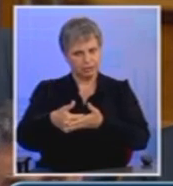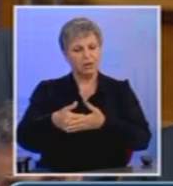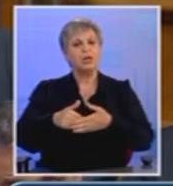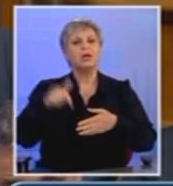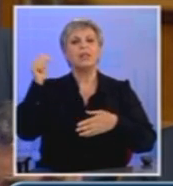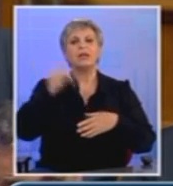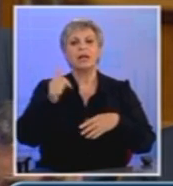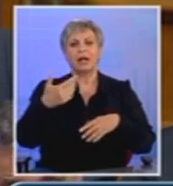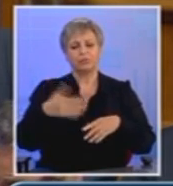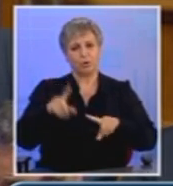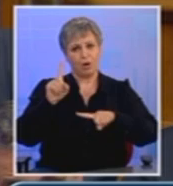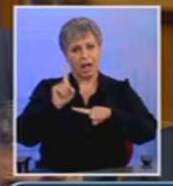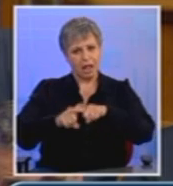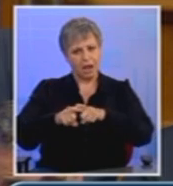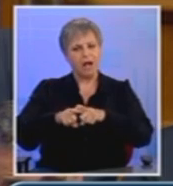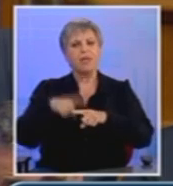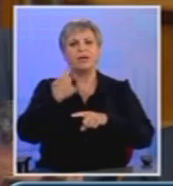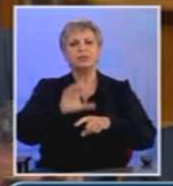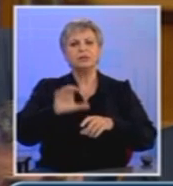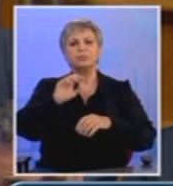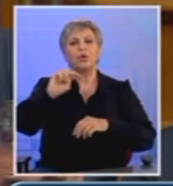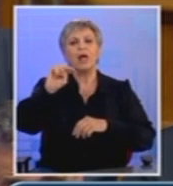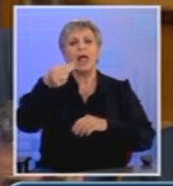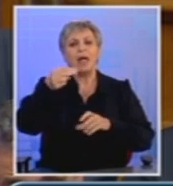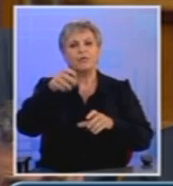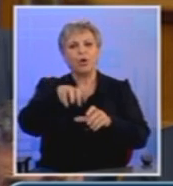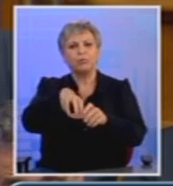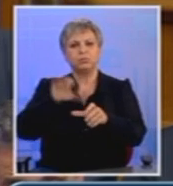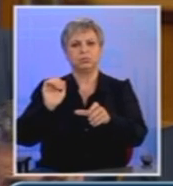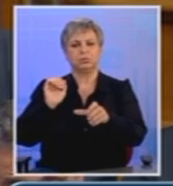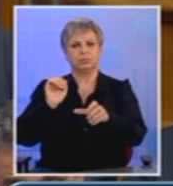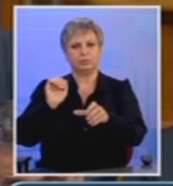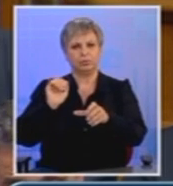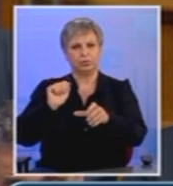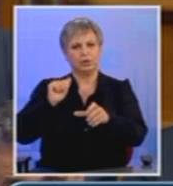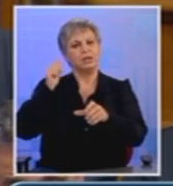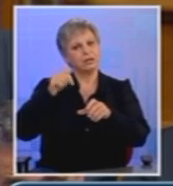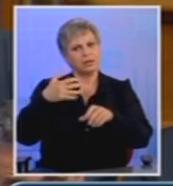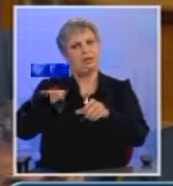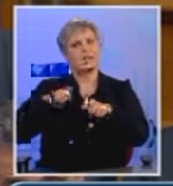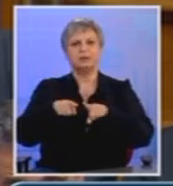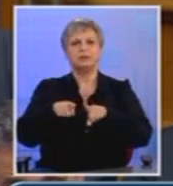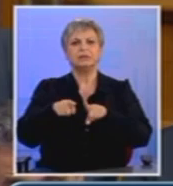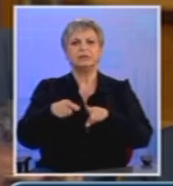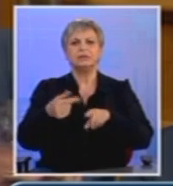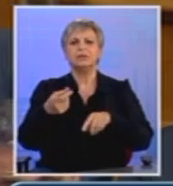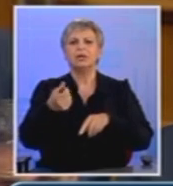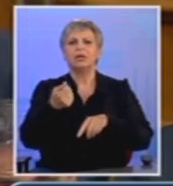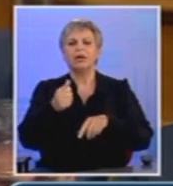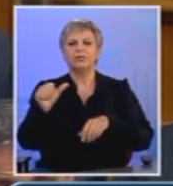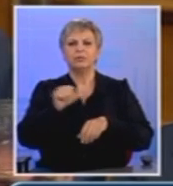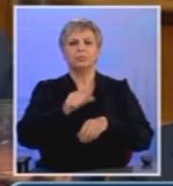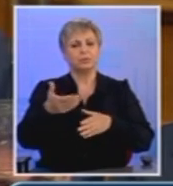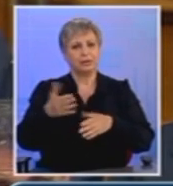το ευρώ και το παράλληλο νόμισμα αν τη θέλουμε και τώρα έχουμε χρόνο να τη ζητήσουμε μας